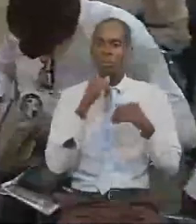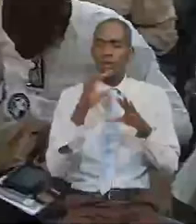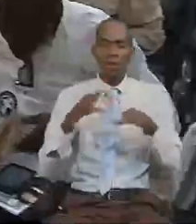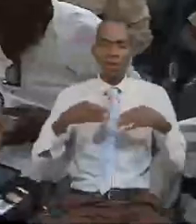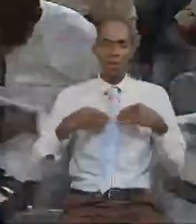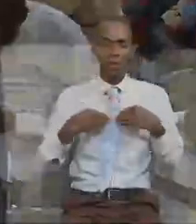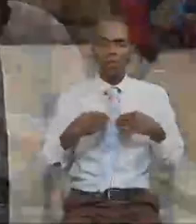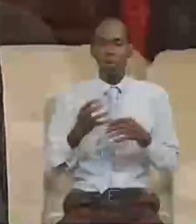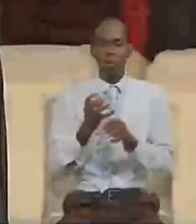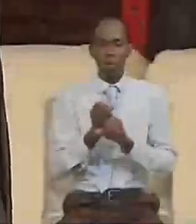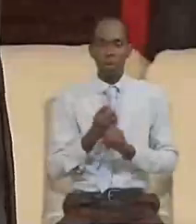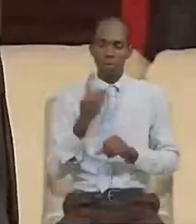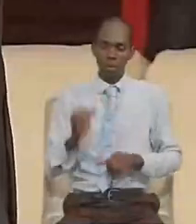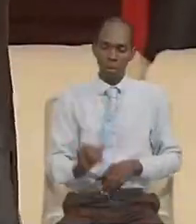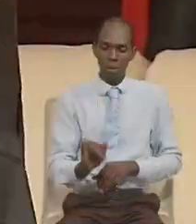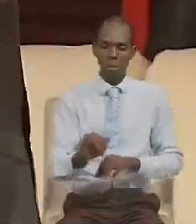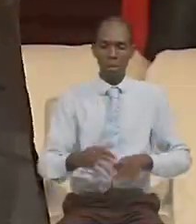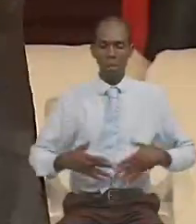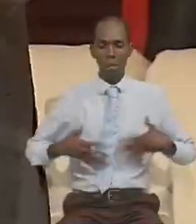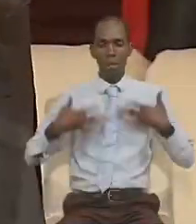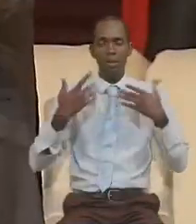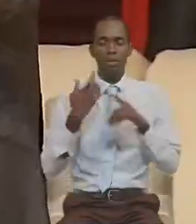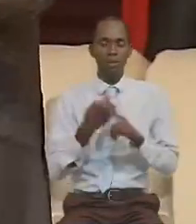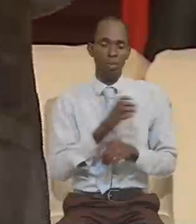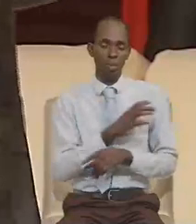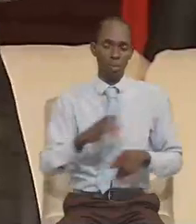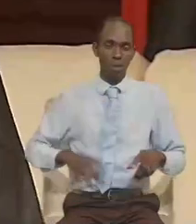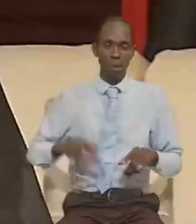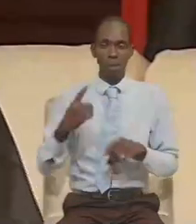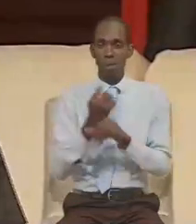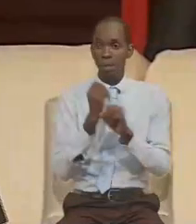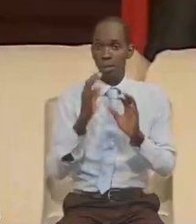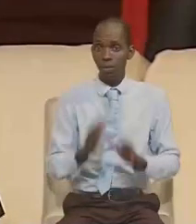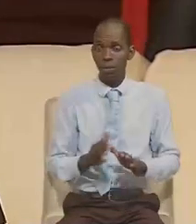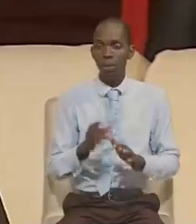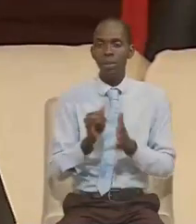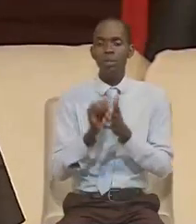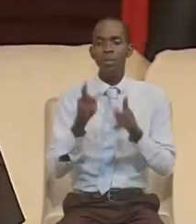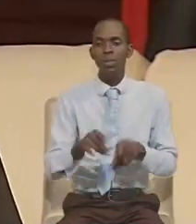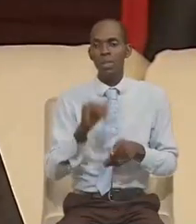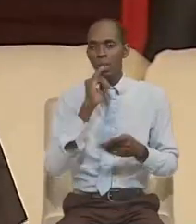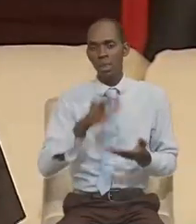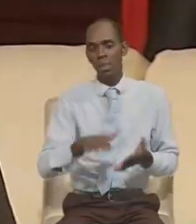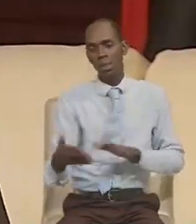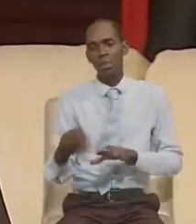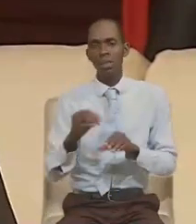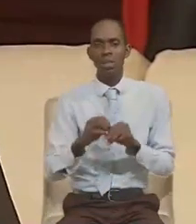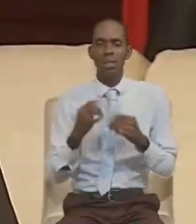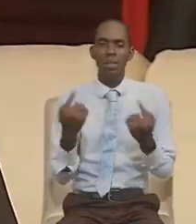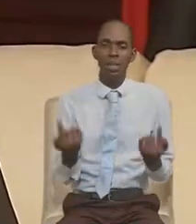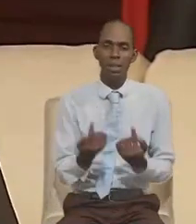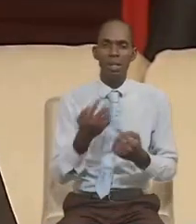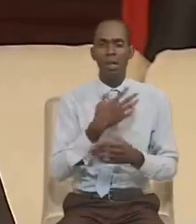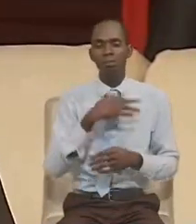de Christ le Sauveur, sa mort, il est mort dans les péchés et dans les transgressions. Et le Seigneur dit